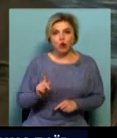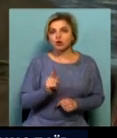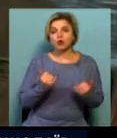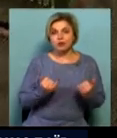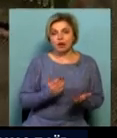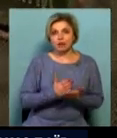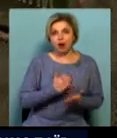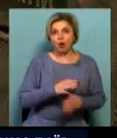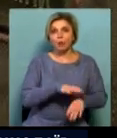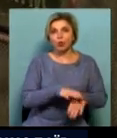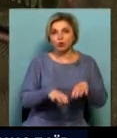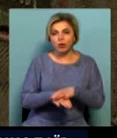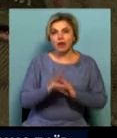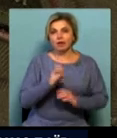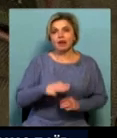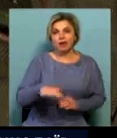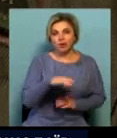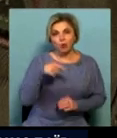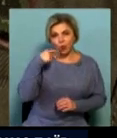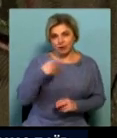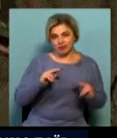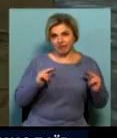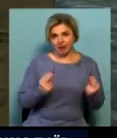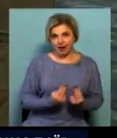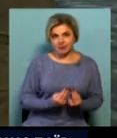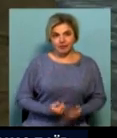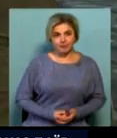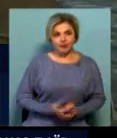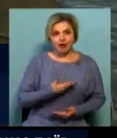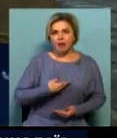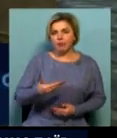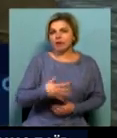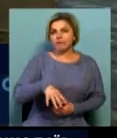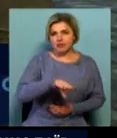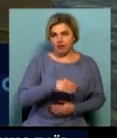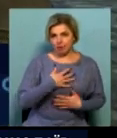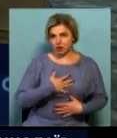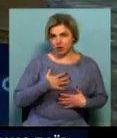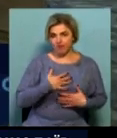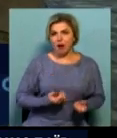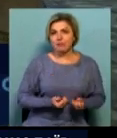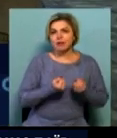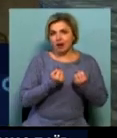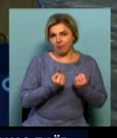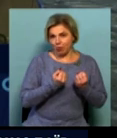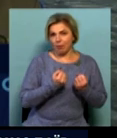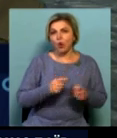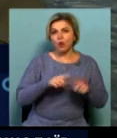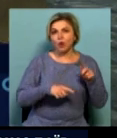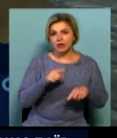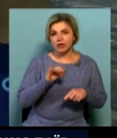знаходяться в полоні на території Російської Федерації. Ми всі переживаємо, всі підтримуємо родину. І також, якщо можливо